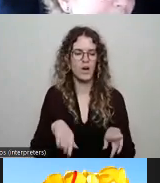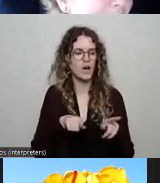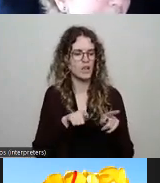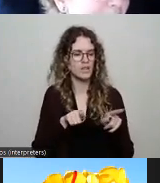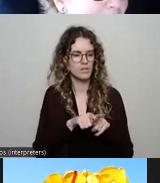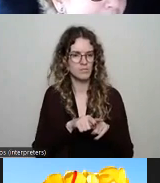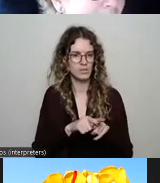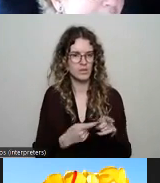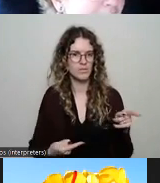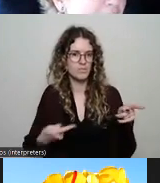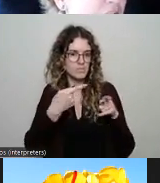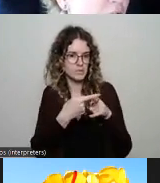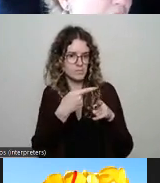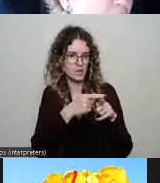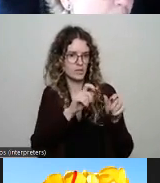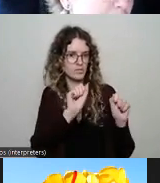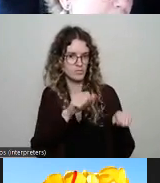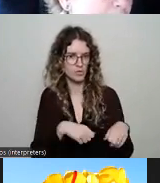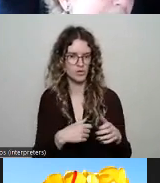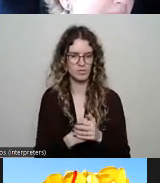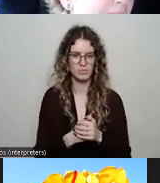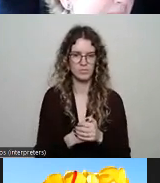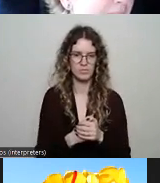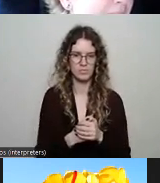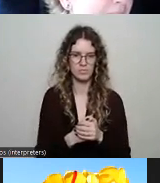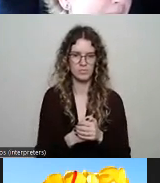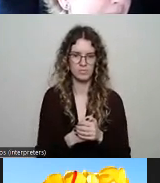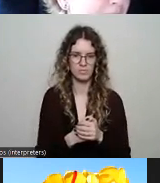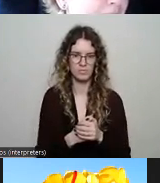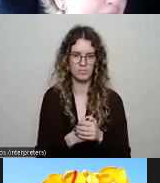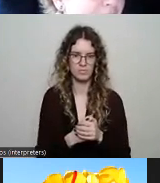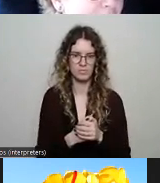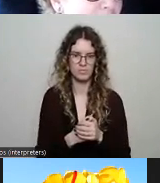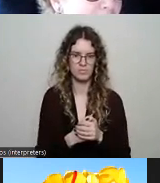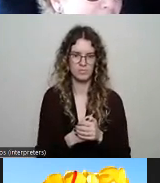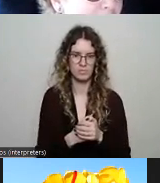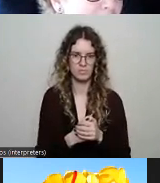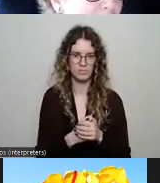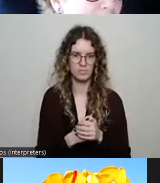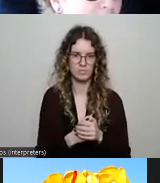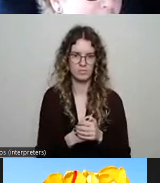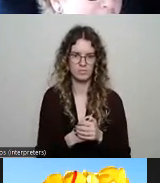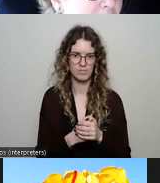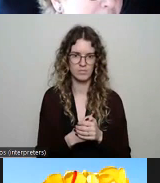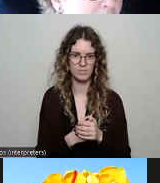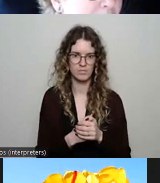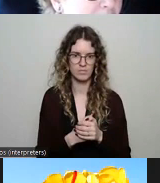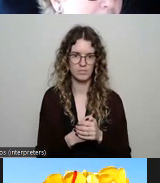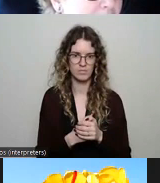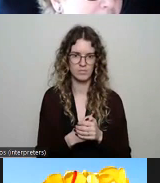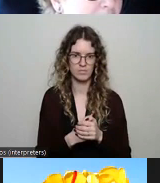Kokus indėlis? Aha, I would like to compliment myself by saying.